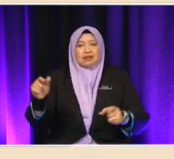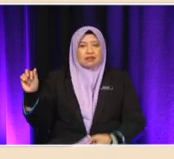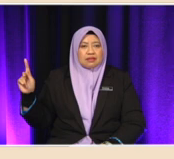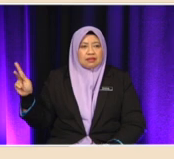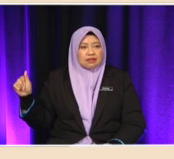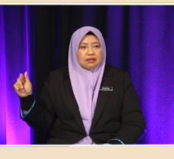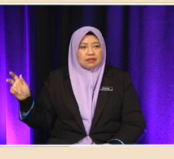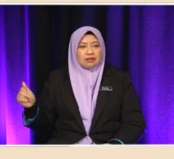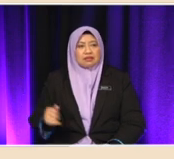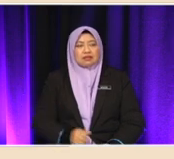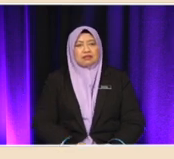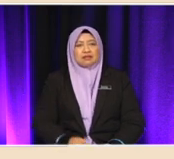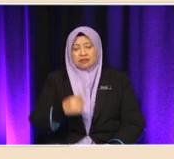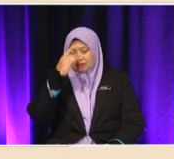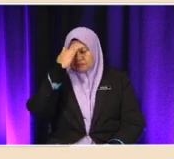ke kanan